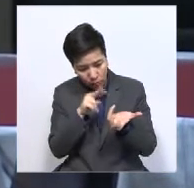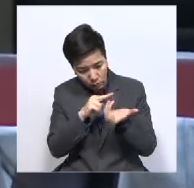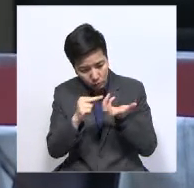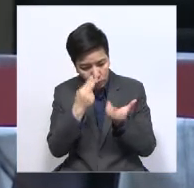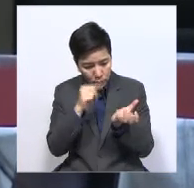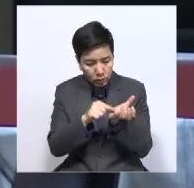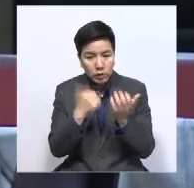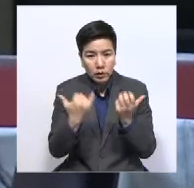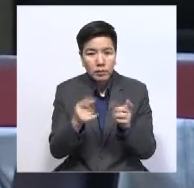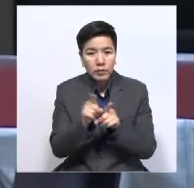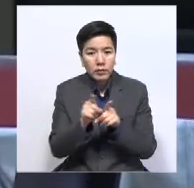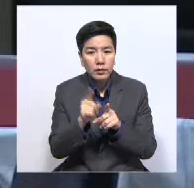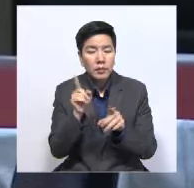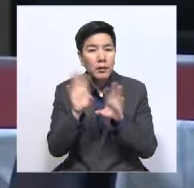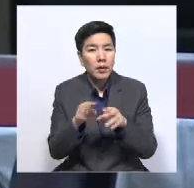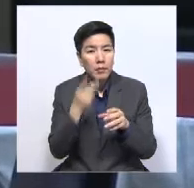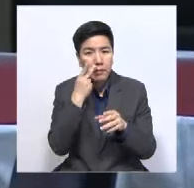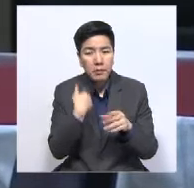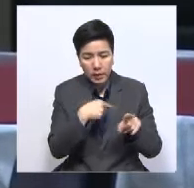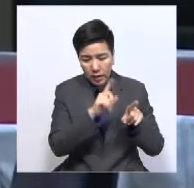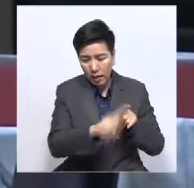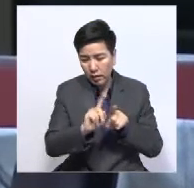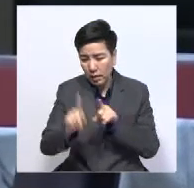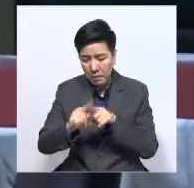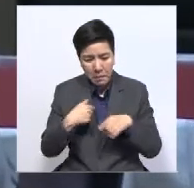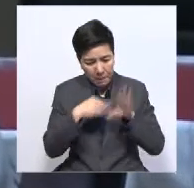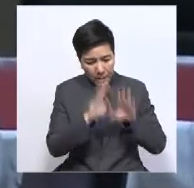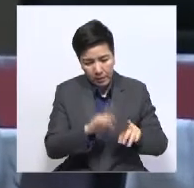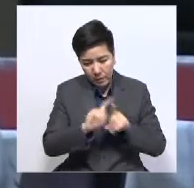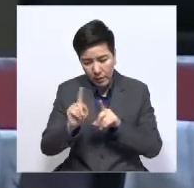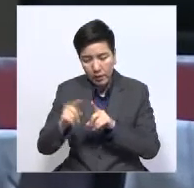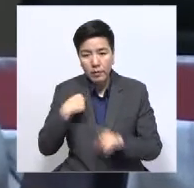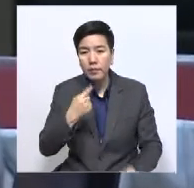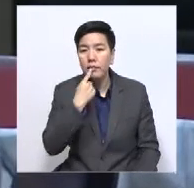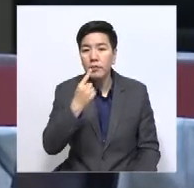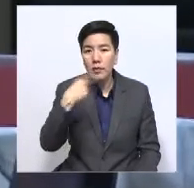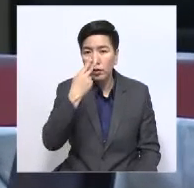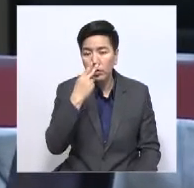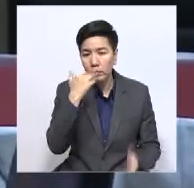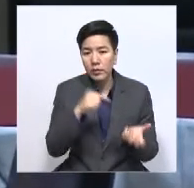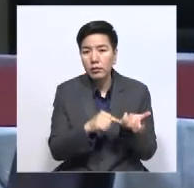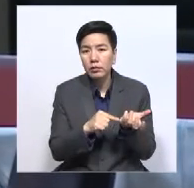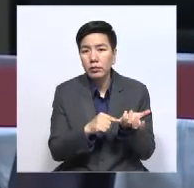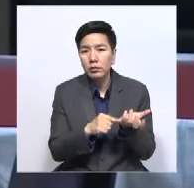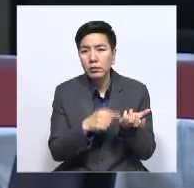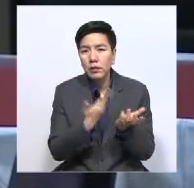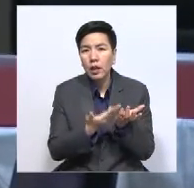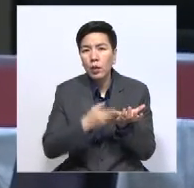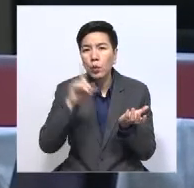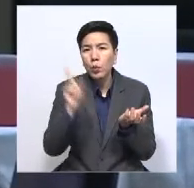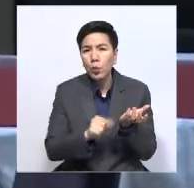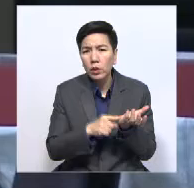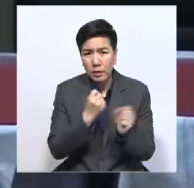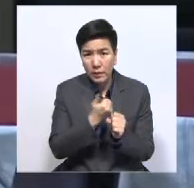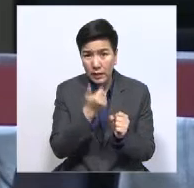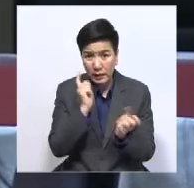บบเดี๋ยวนี้คือผลิตภัณฑ์จะมาในรูปแบบต่างๆแตกๆเยอะแยะมากมายฉะนั้นเราจะบอกก่อนเลยว่าเฮ้ยทำไมอันนี้เนี่ยมันราคาถูกทานได้จริ